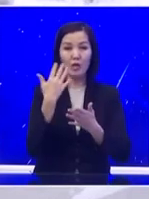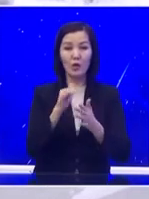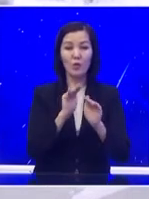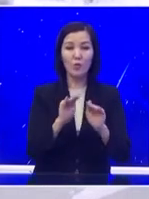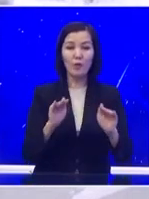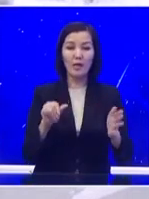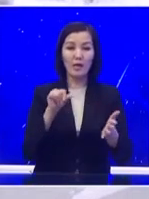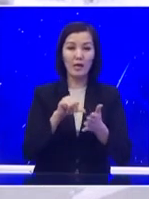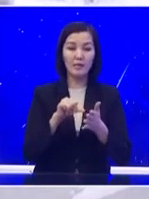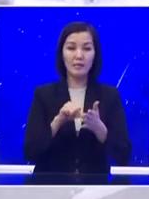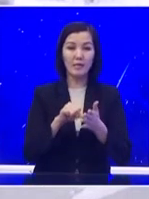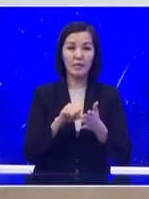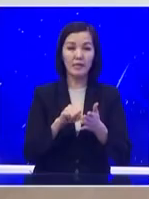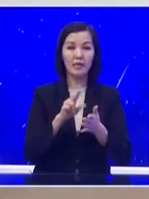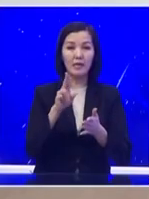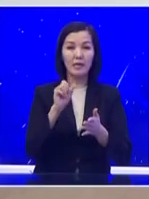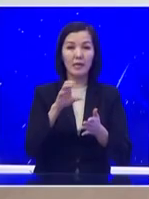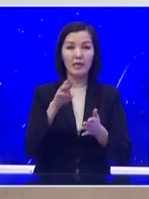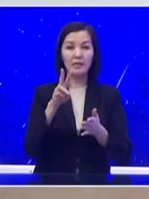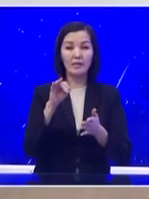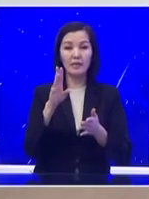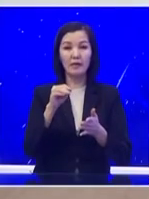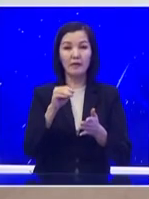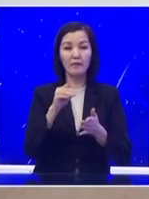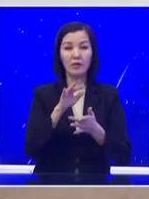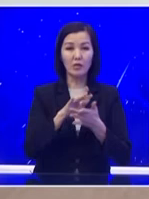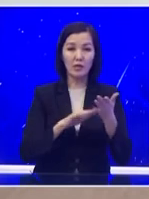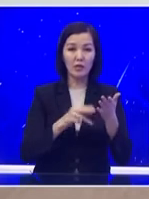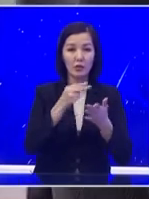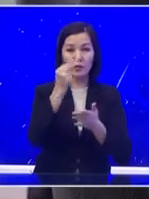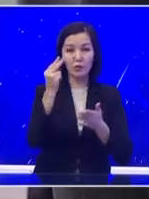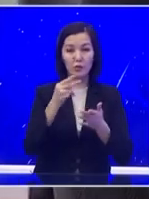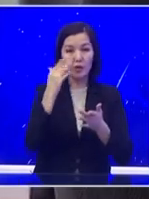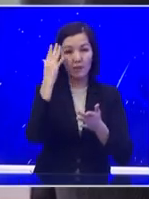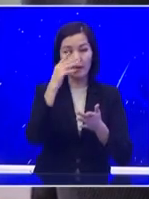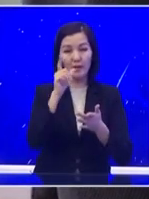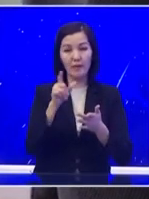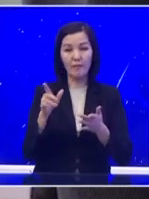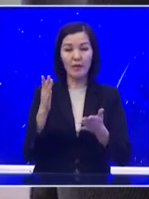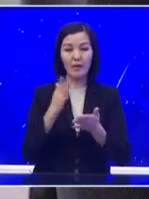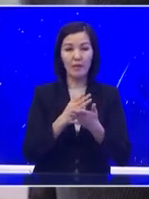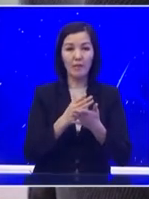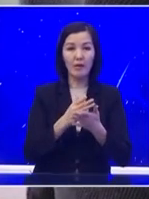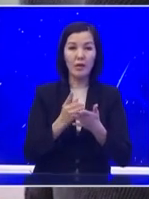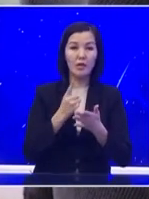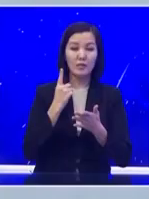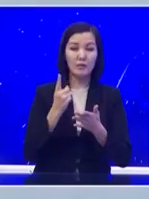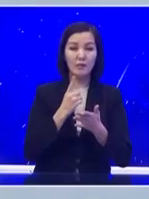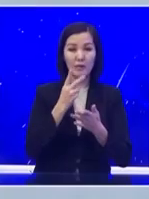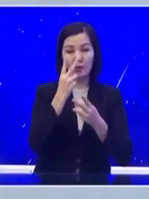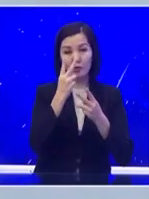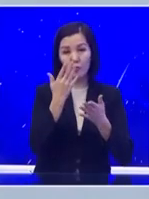шәкірті қатысты. Араларында Қастеев ізін жалғауды армандайтындар да бар. Олар тылсым өнердің сырына үңіліп, шеберлер жұмысынан шабыттанып